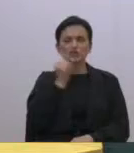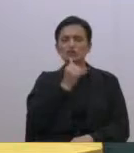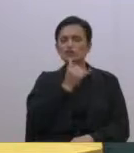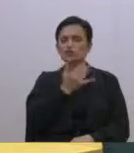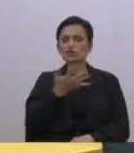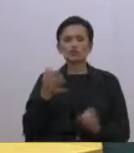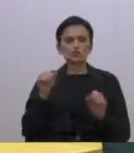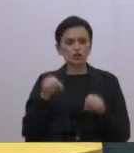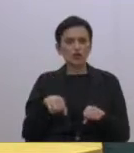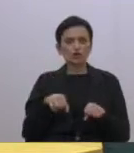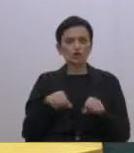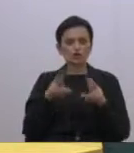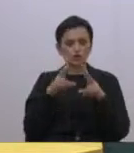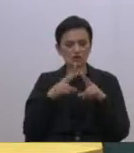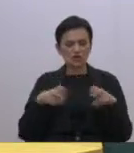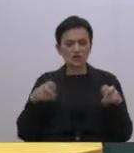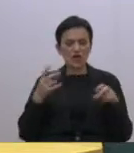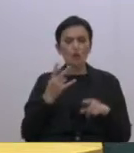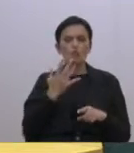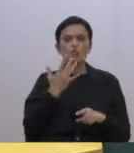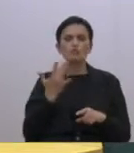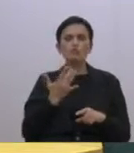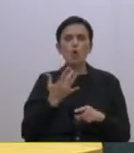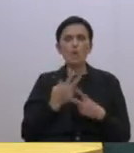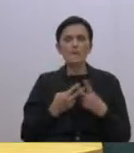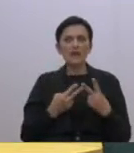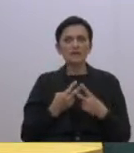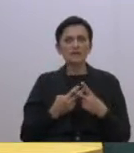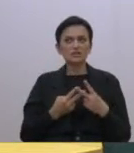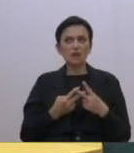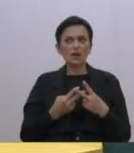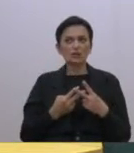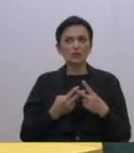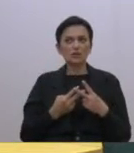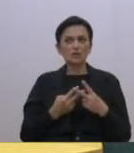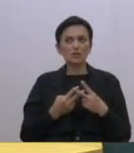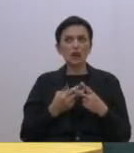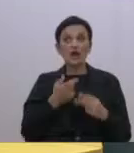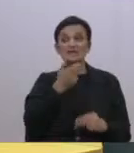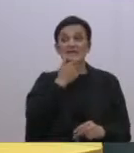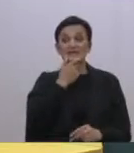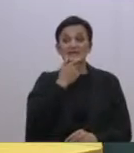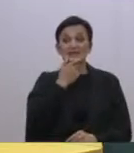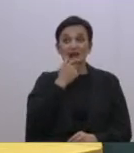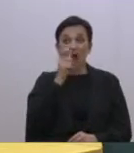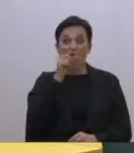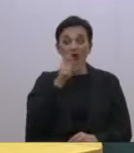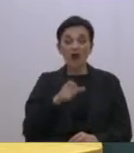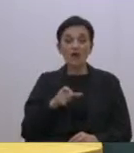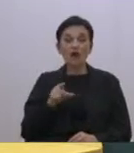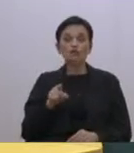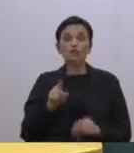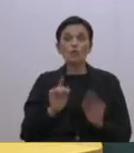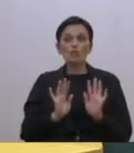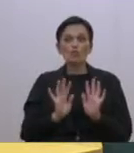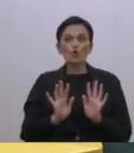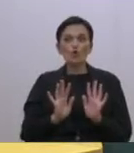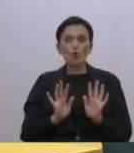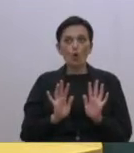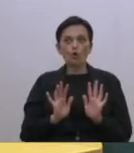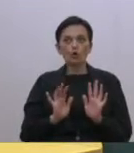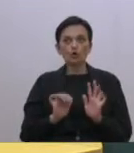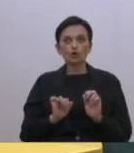არ განვიხილოთ როგორც პოლიტიკური პატიმარი. მიხეილ სააკაშვილს მხოლოდ